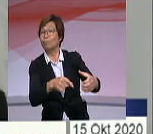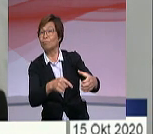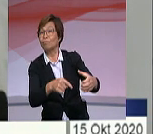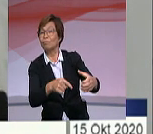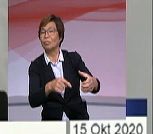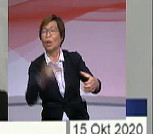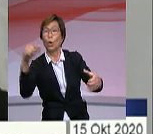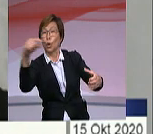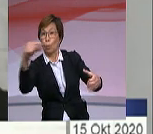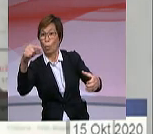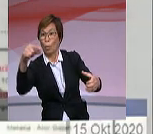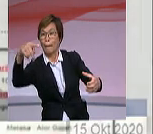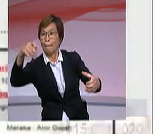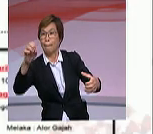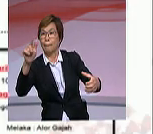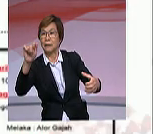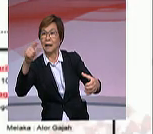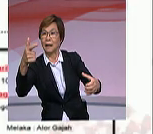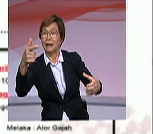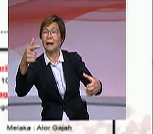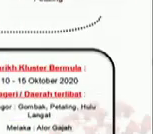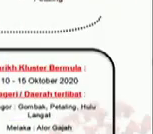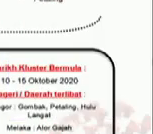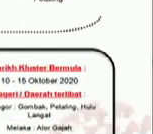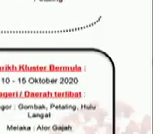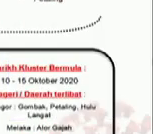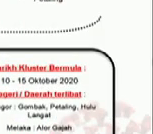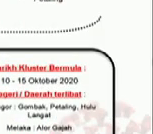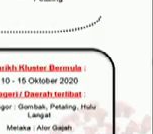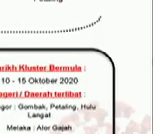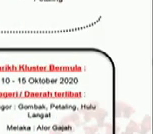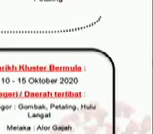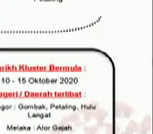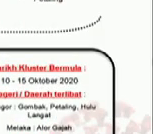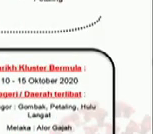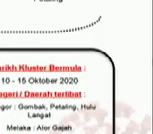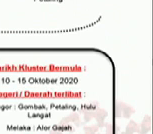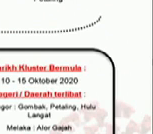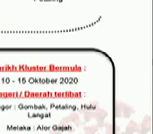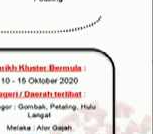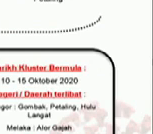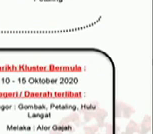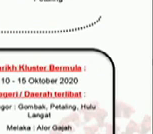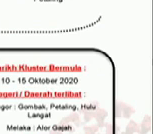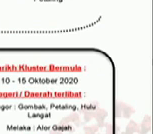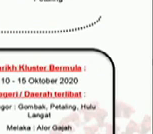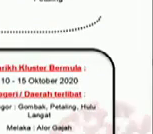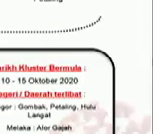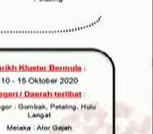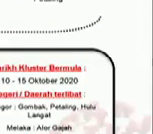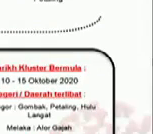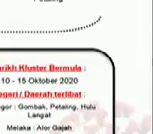melibatkan daerah Gombak, Petaling dan Ulu Langat di negeri Selangor serta daerah Alor Gajah di negeri Melaka.